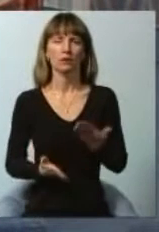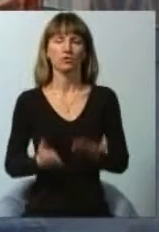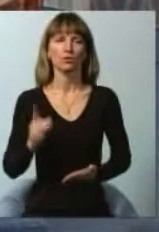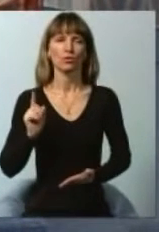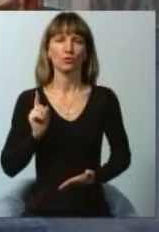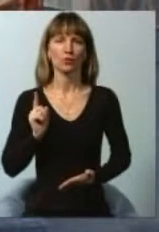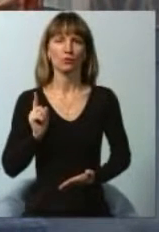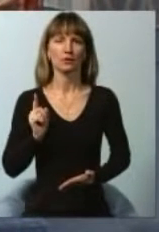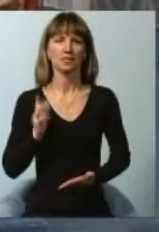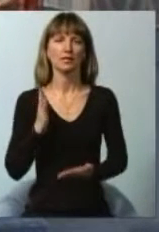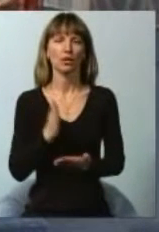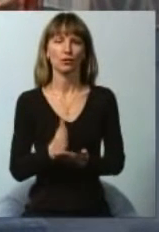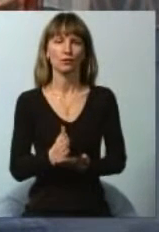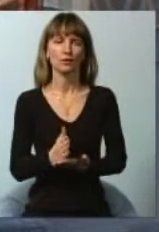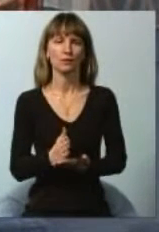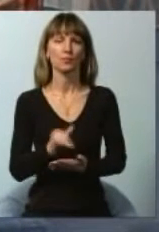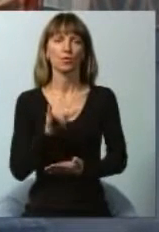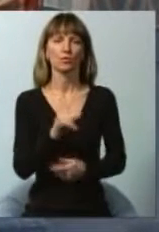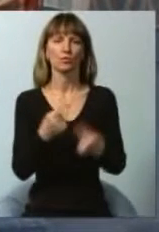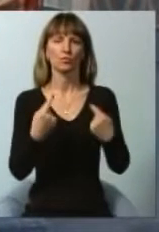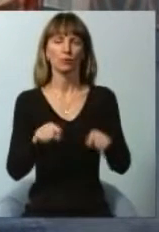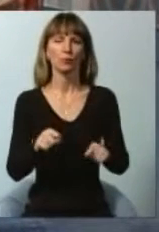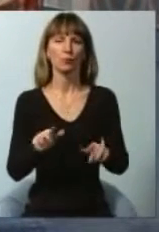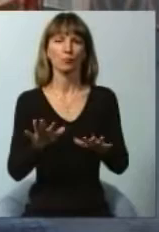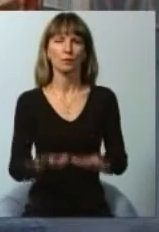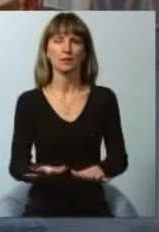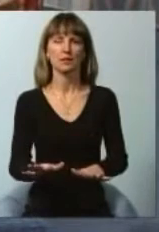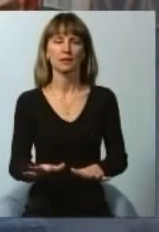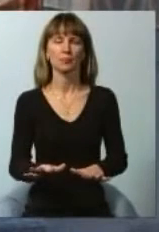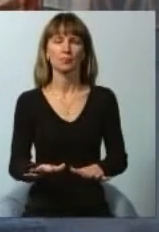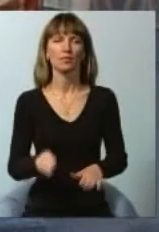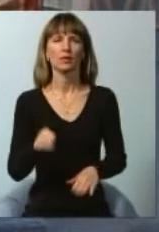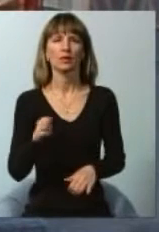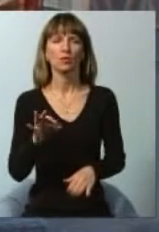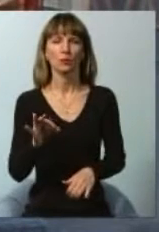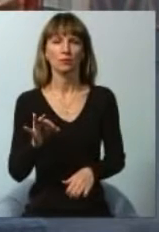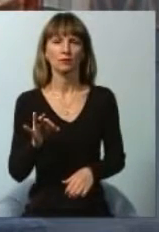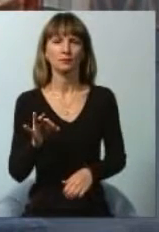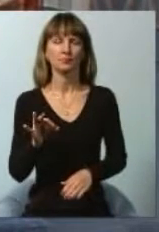охоронець знаходиться у іншому місці,